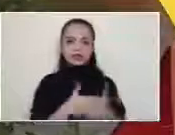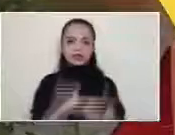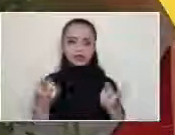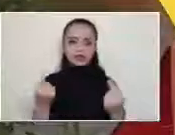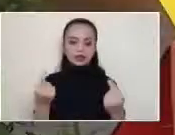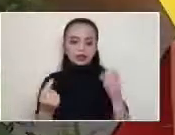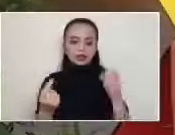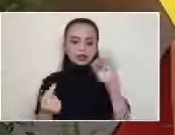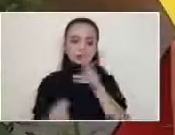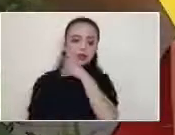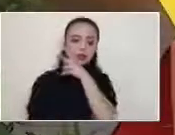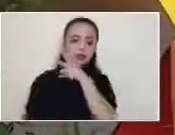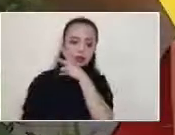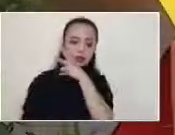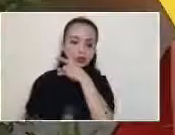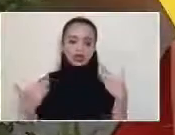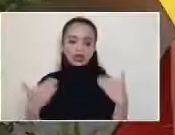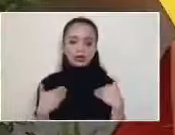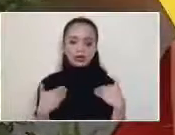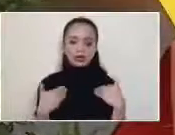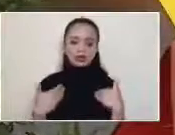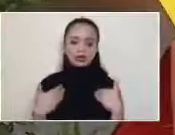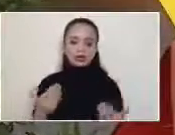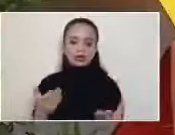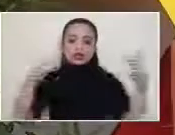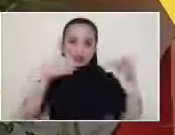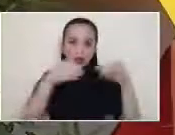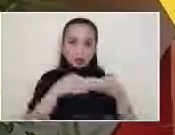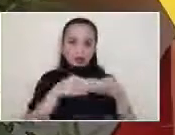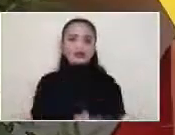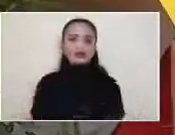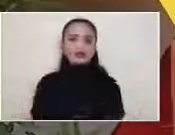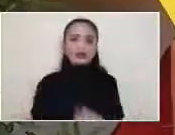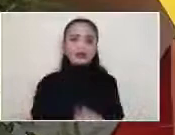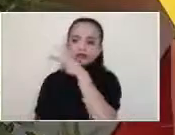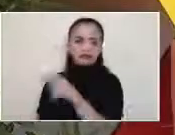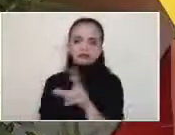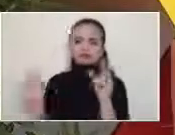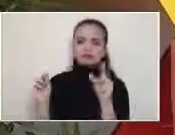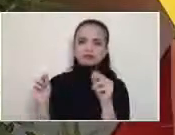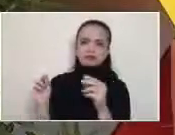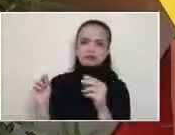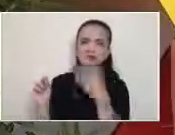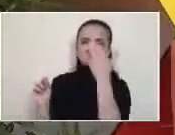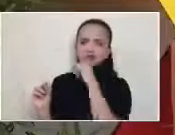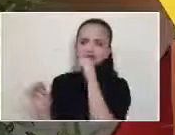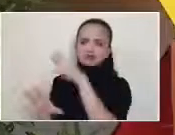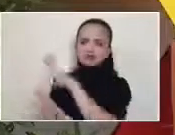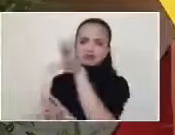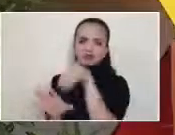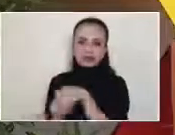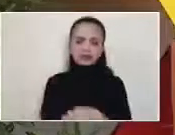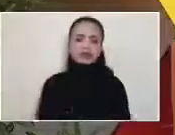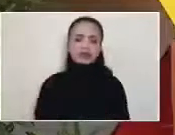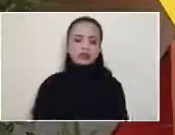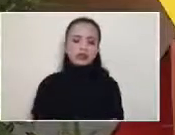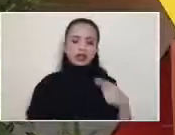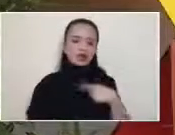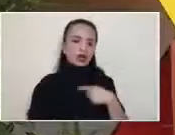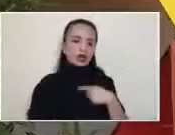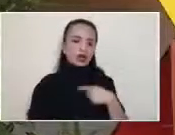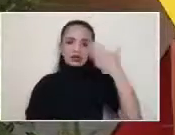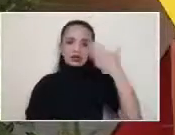Umaasa ang Overseas Worker Welfare Administration o OWWA na hindi mauuwi sa termination at deportation ng ipapatupad ng